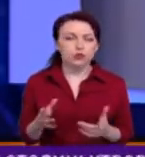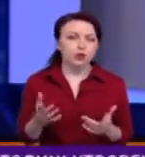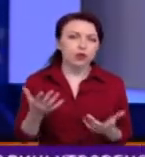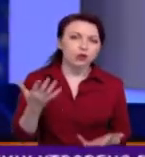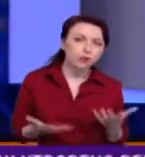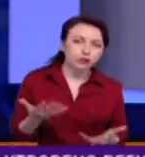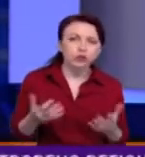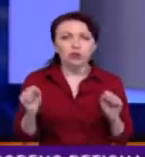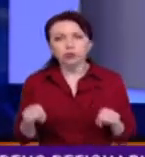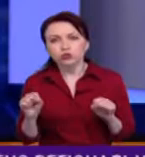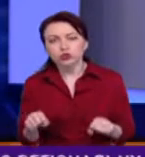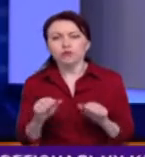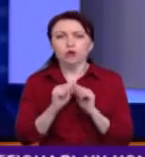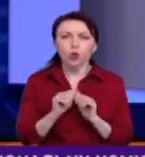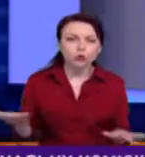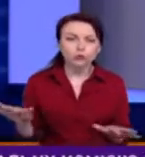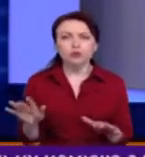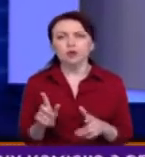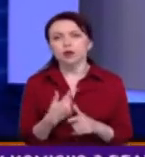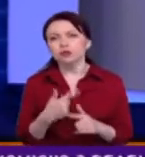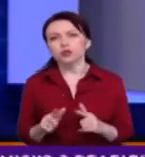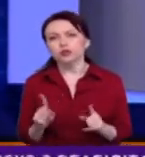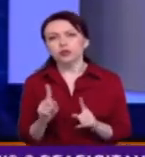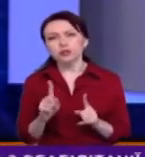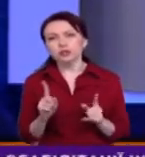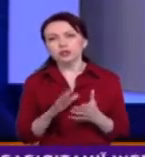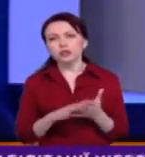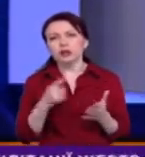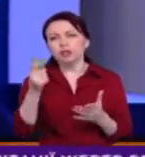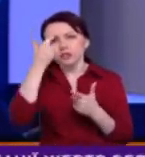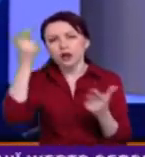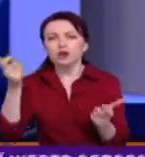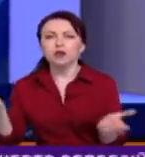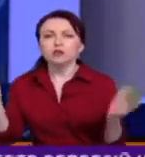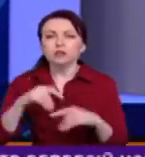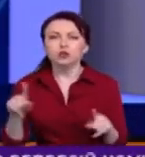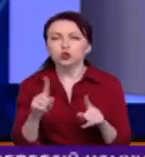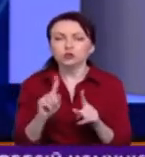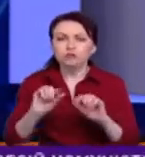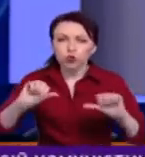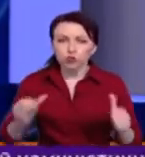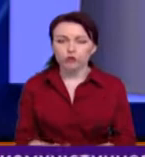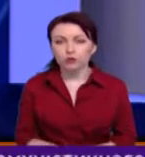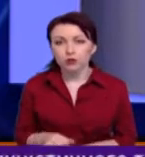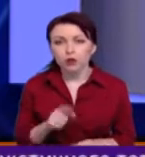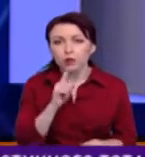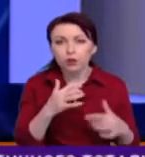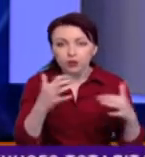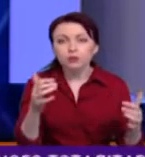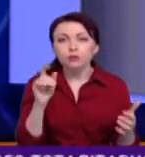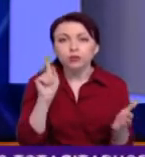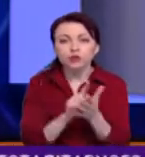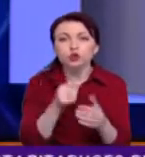імовірні розпади, розклади чи якісь заяви про те, що давайте щось сформувати. Парламент повинен